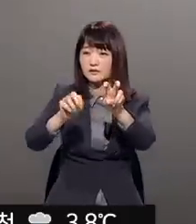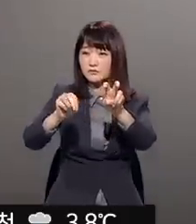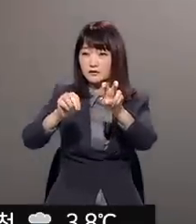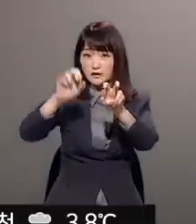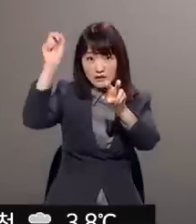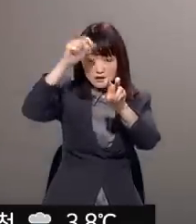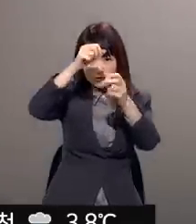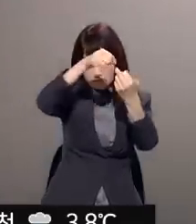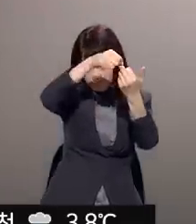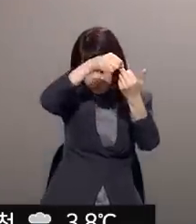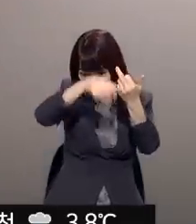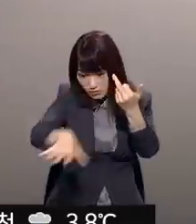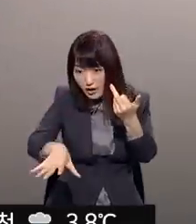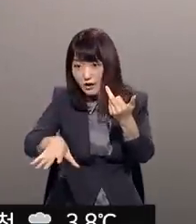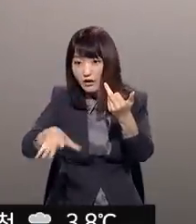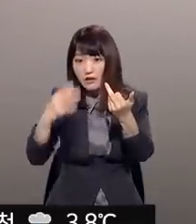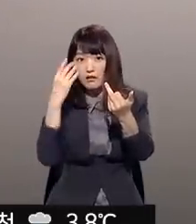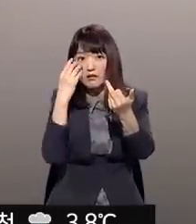我家的金毛狗狗就是嘟嘟，它突然跳车了，然后我们就停车，然后叫它回来上车，然后过了几秒钟。